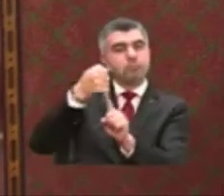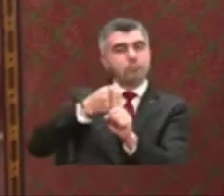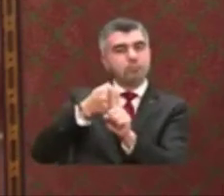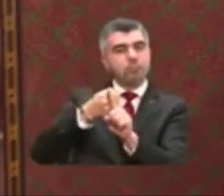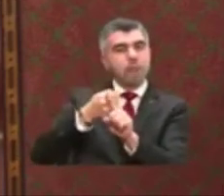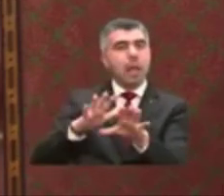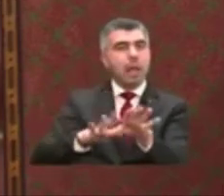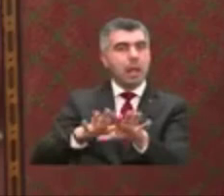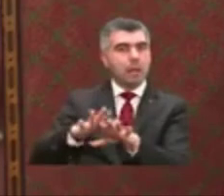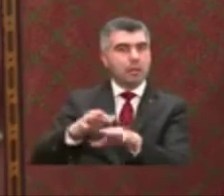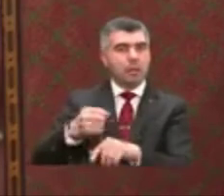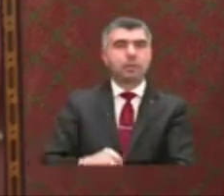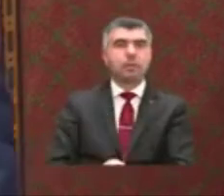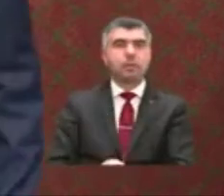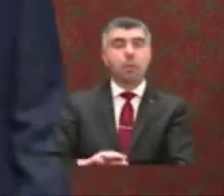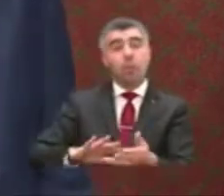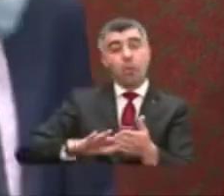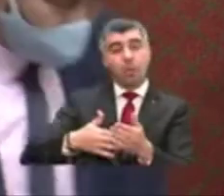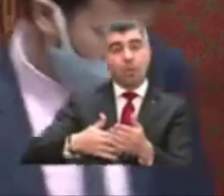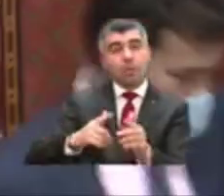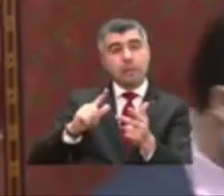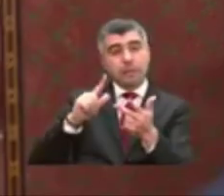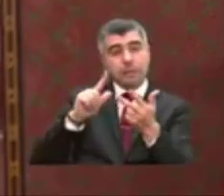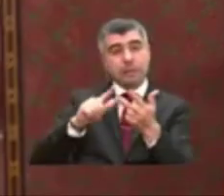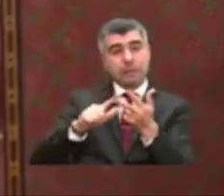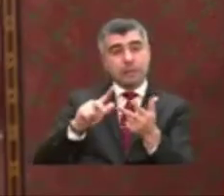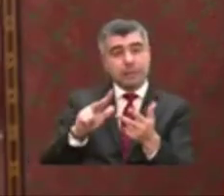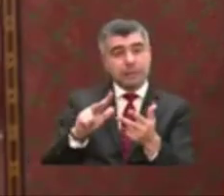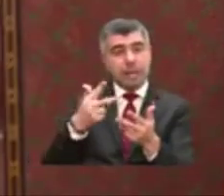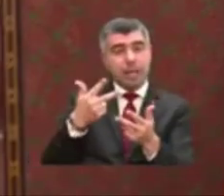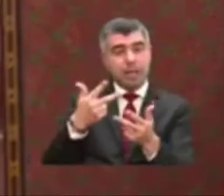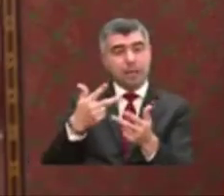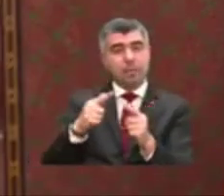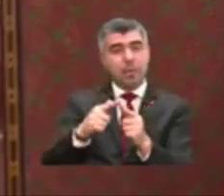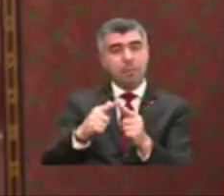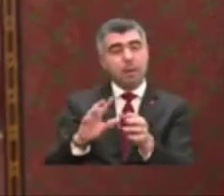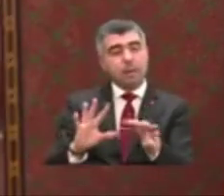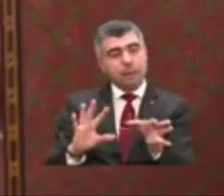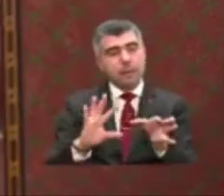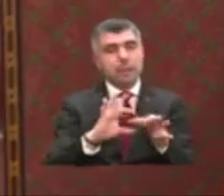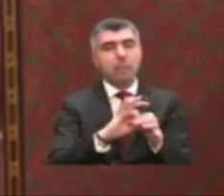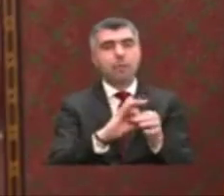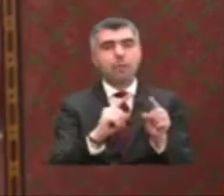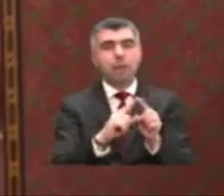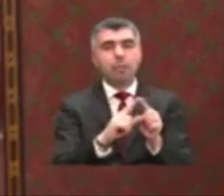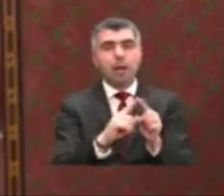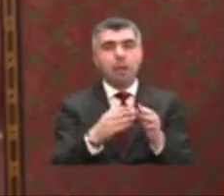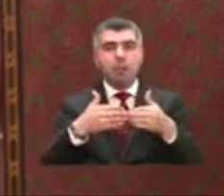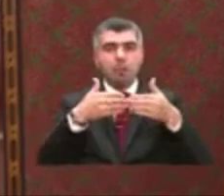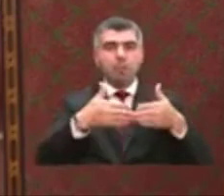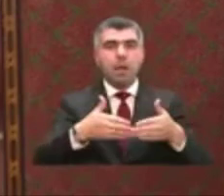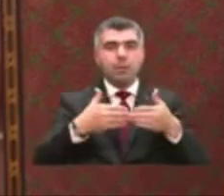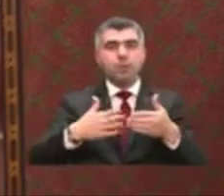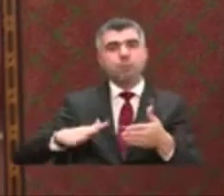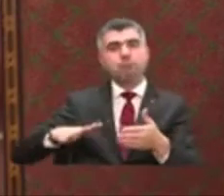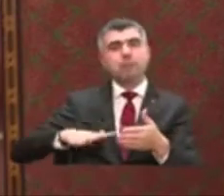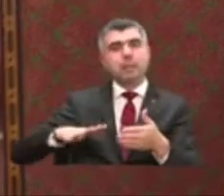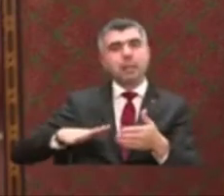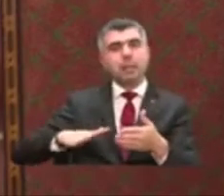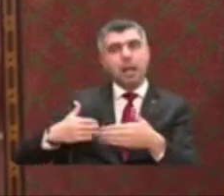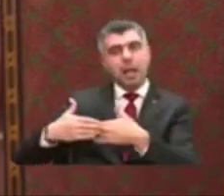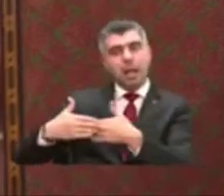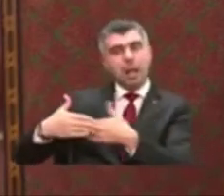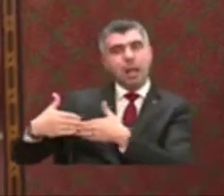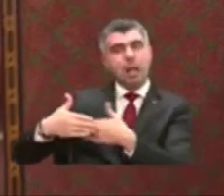لأكادير. النقطه الركيزه الثالثه وهو ادماج الموانئ في محيطها الحضري، وهنا تنتكلم اساسا على انفتاح